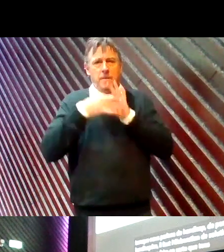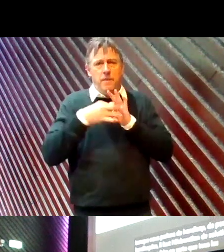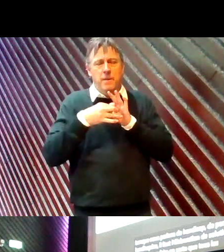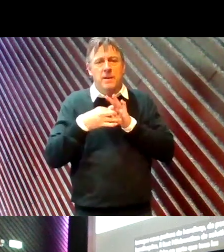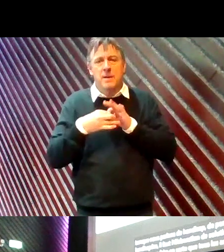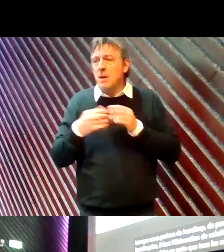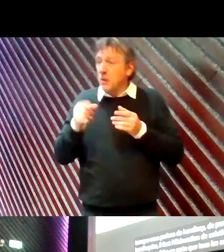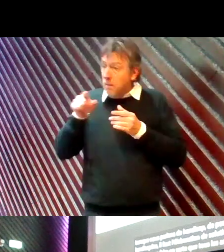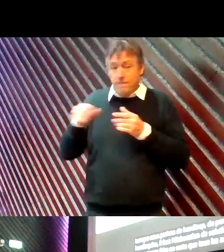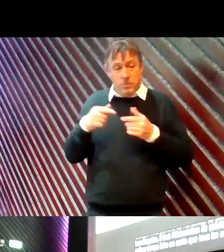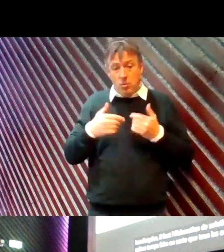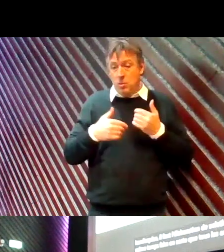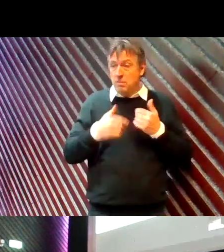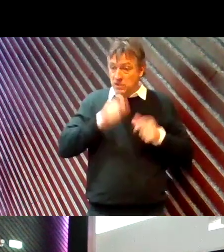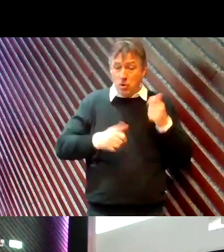'accès aux droits d'autres.